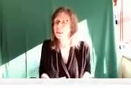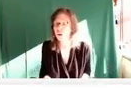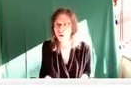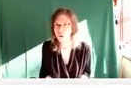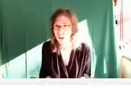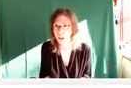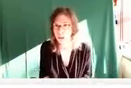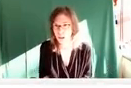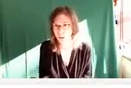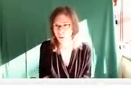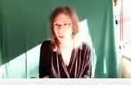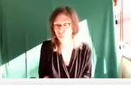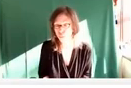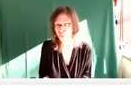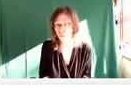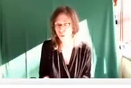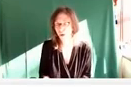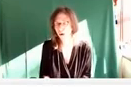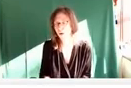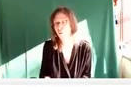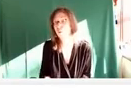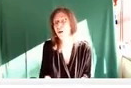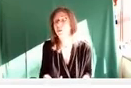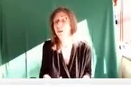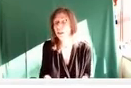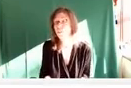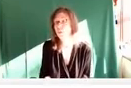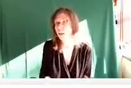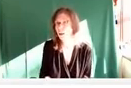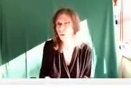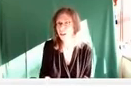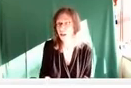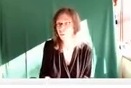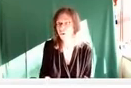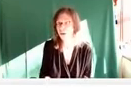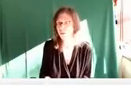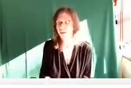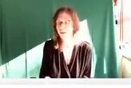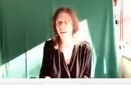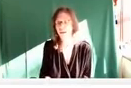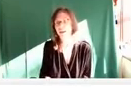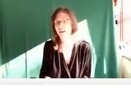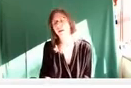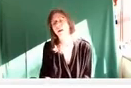la psychologie, c'est celle qui a été le plus ou parmi les plus éclaboussées